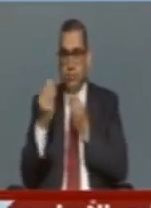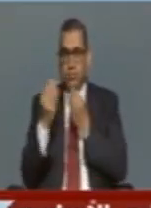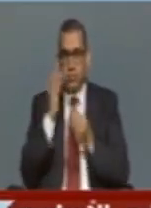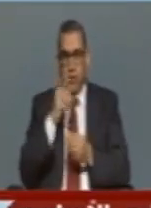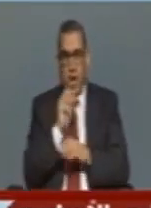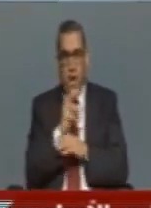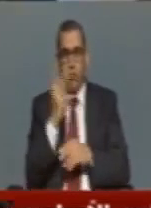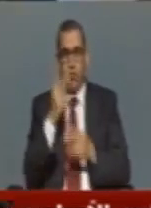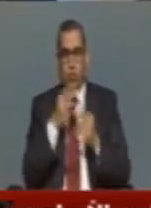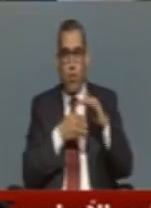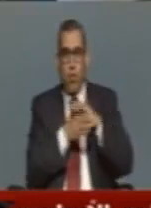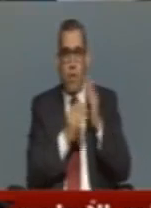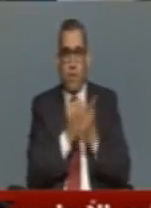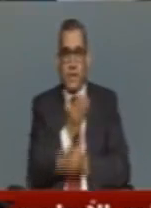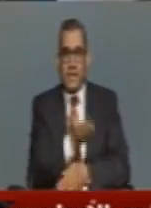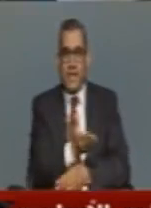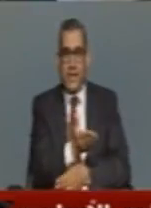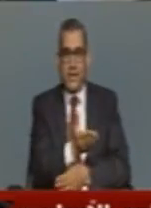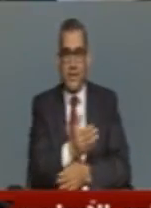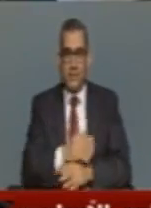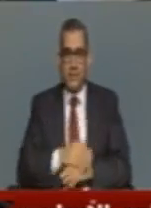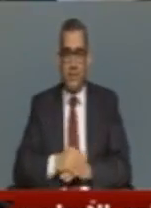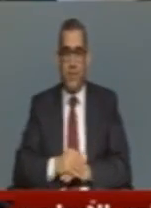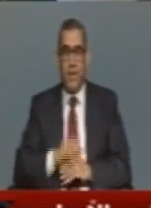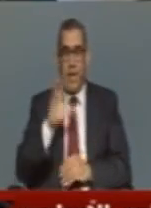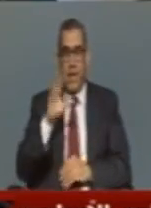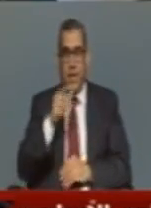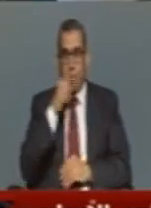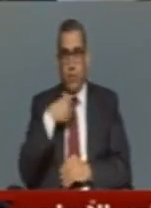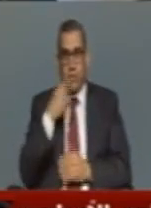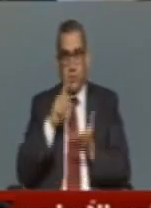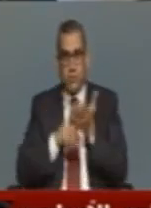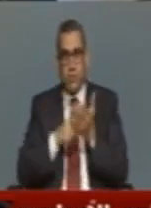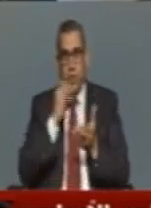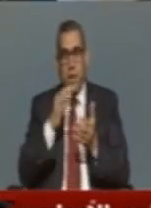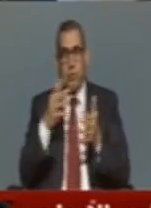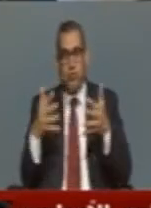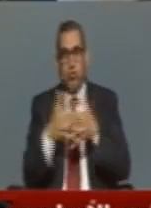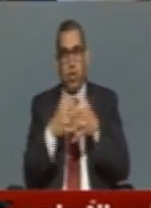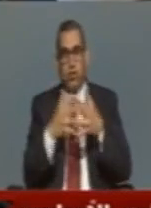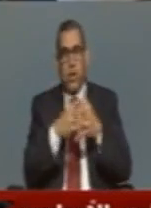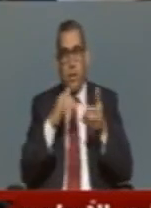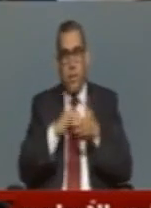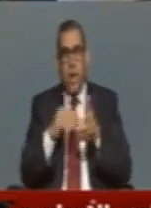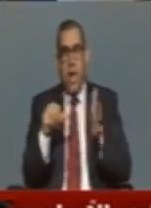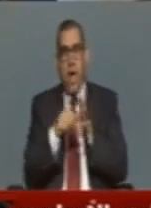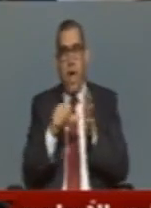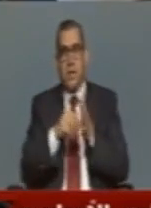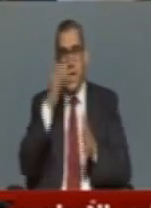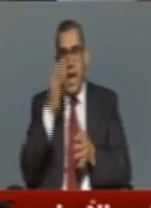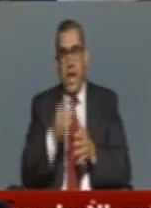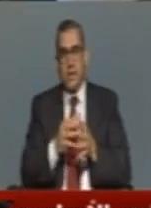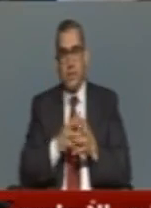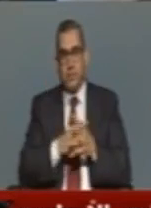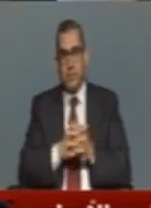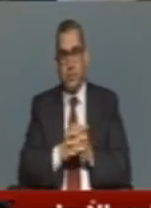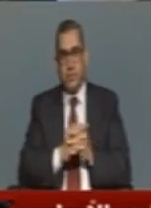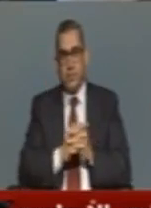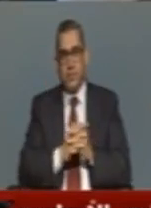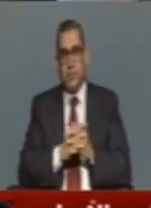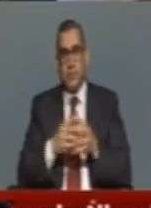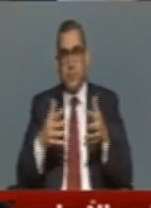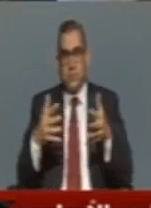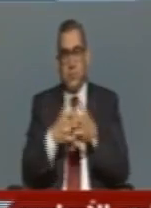الدول. طبعا ما فيش شك ان احنا كان لازم نشترك مع القطاع الخاص، لان ده حاجه تكامل مهم